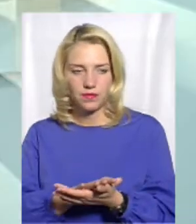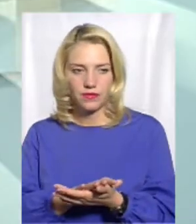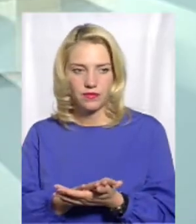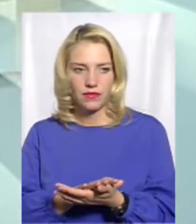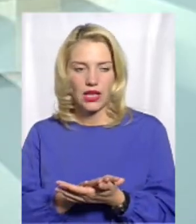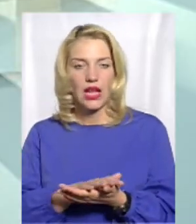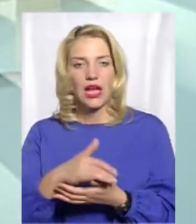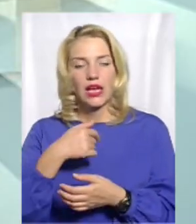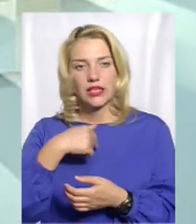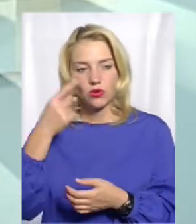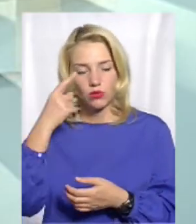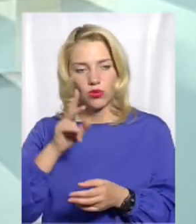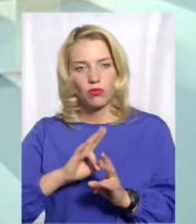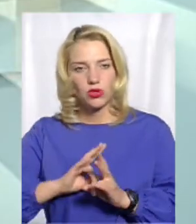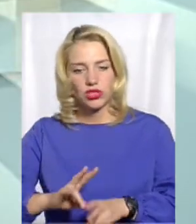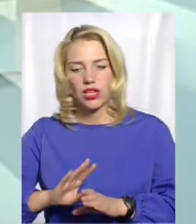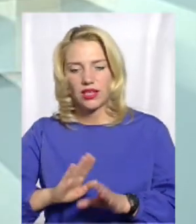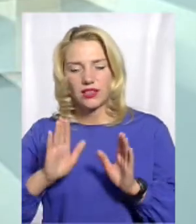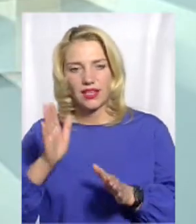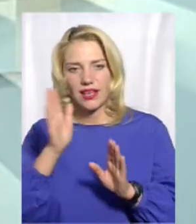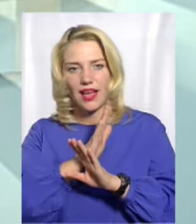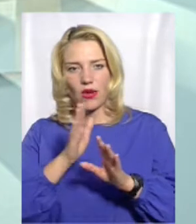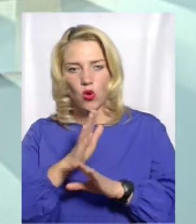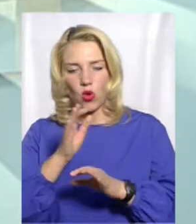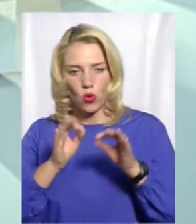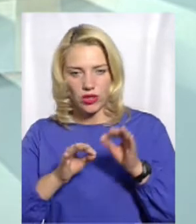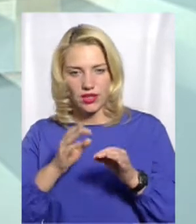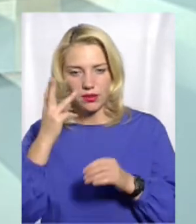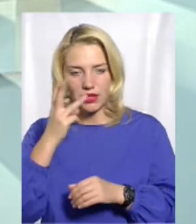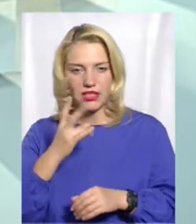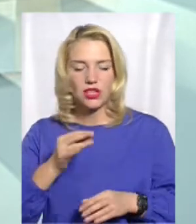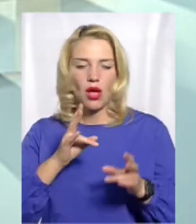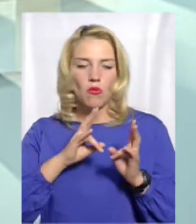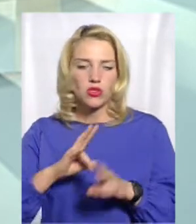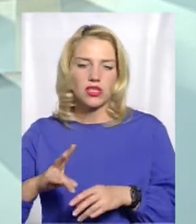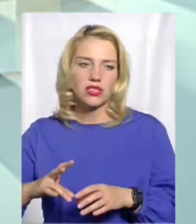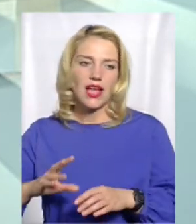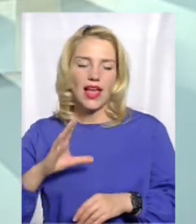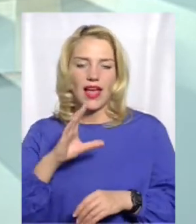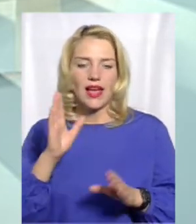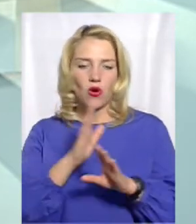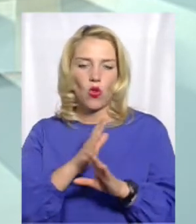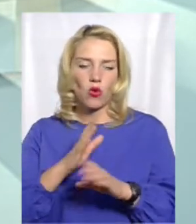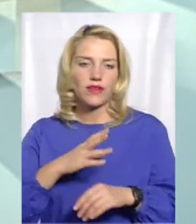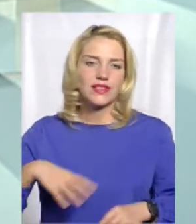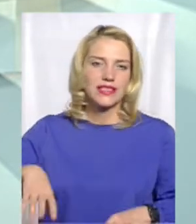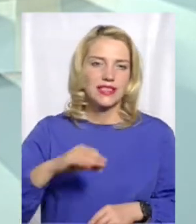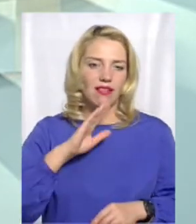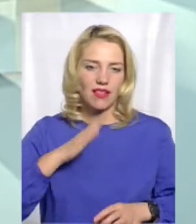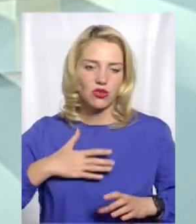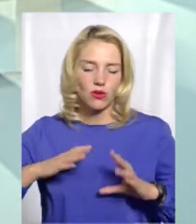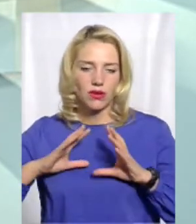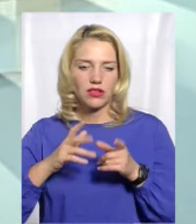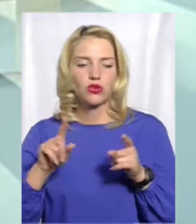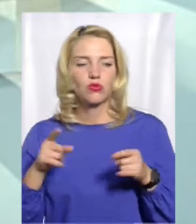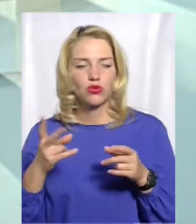думаю, постраждає не тільки екологія Хмельниччини, постраждає екологія всієї нашої планети, тому що сортувати